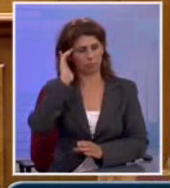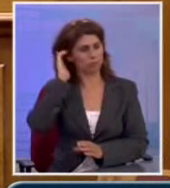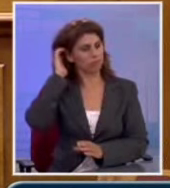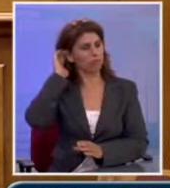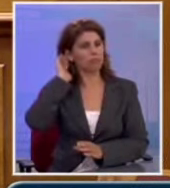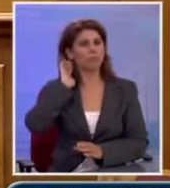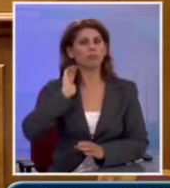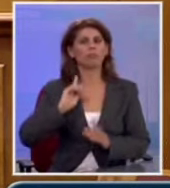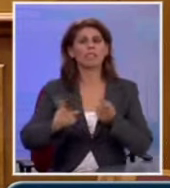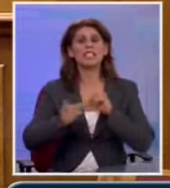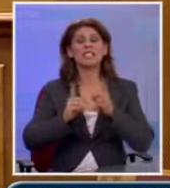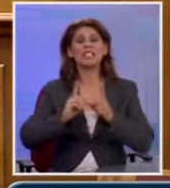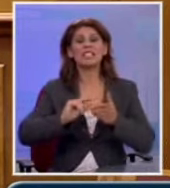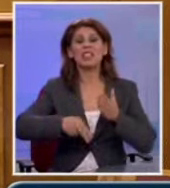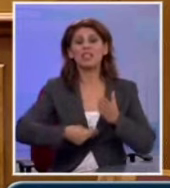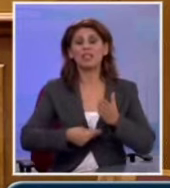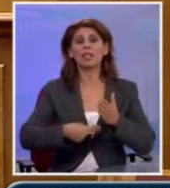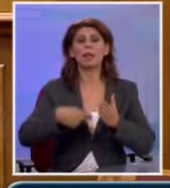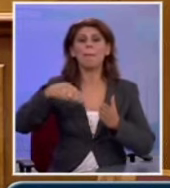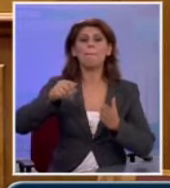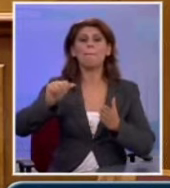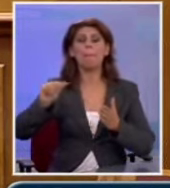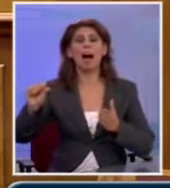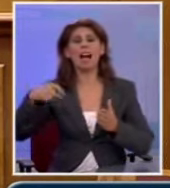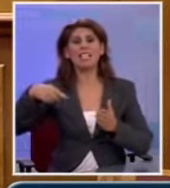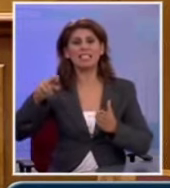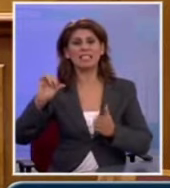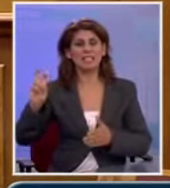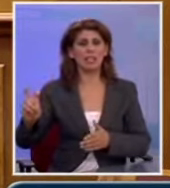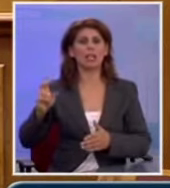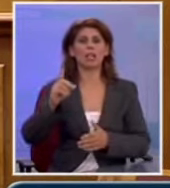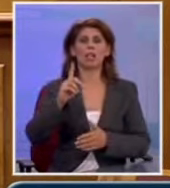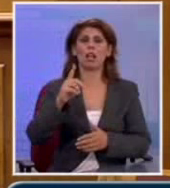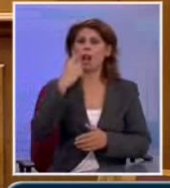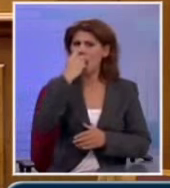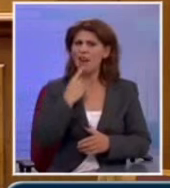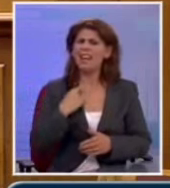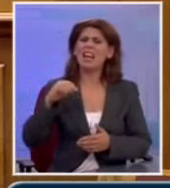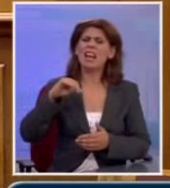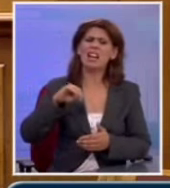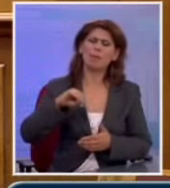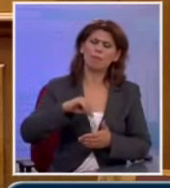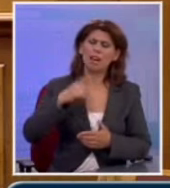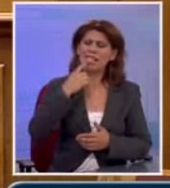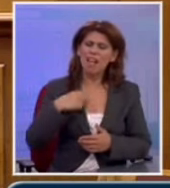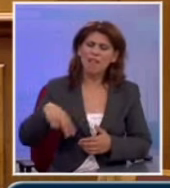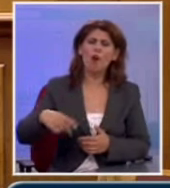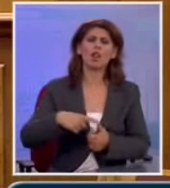Για τη συνθήκη του Μάστριχτ, για τη Λισαβόνα, για το Ευρωσύνταγμα είναι δημοψηφίσματα σε πολλές χώρες, σε αρκετές